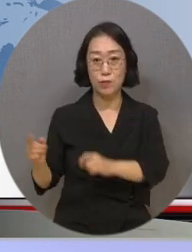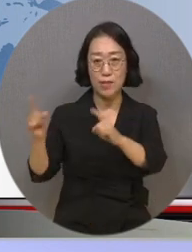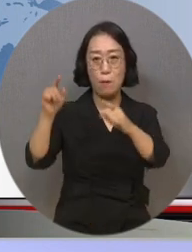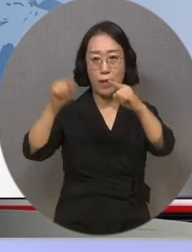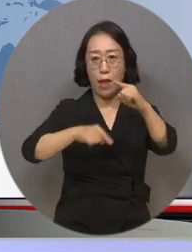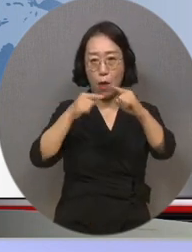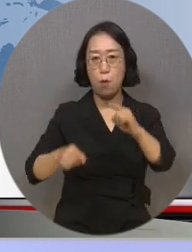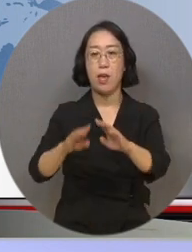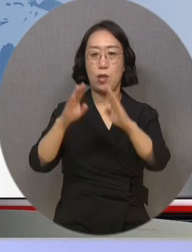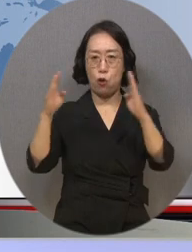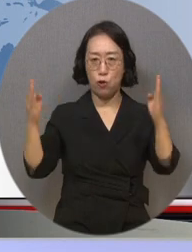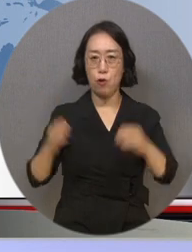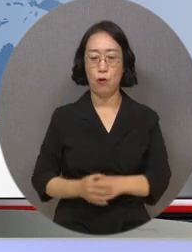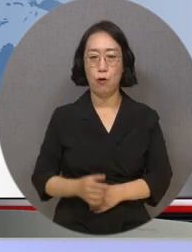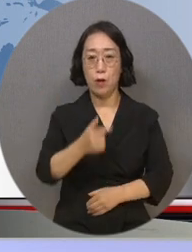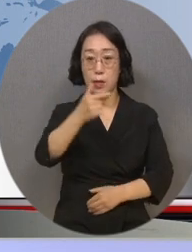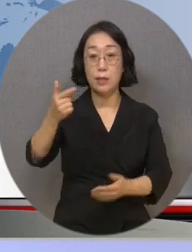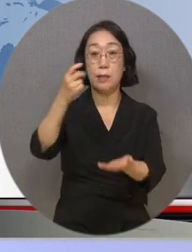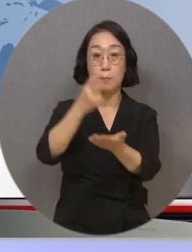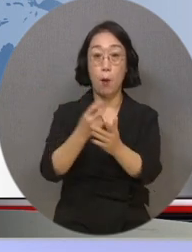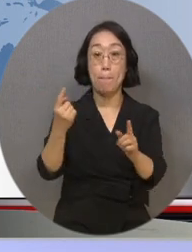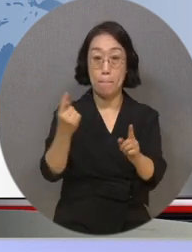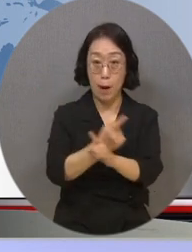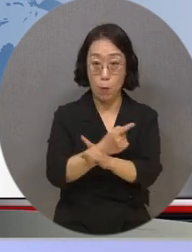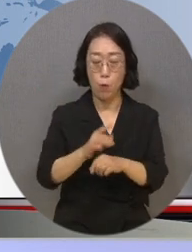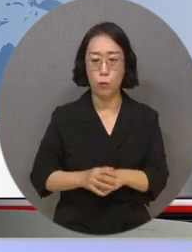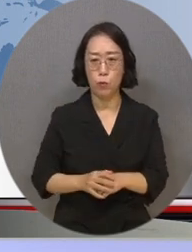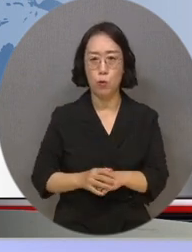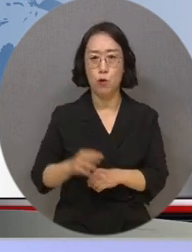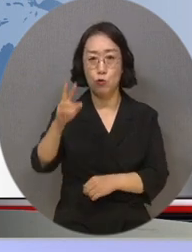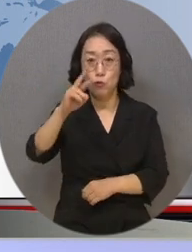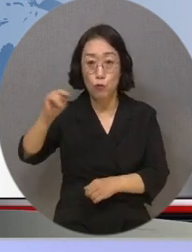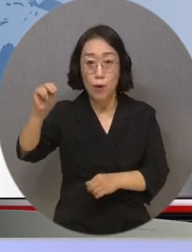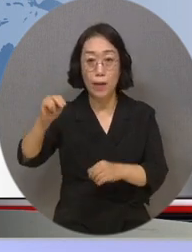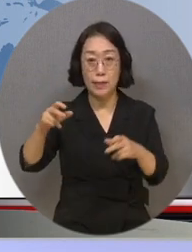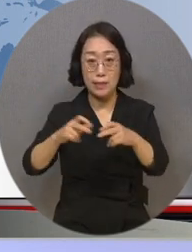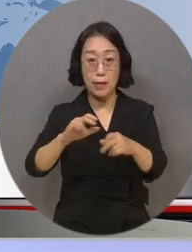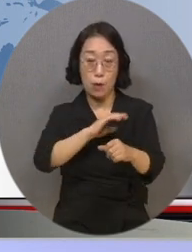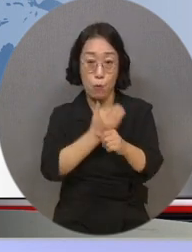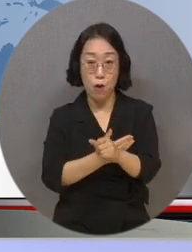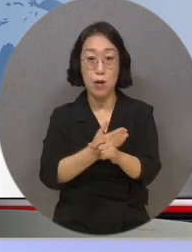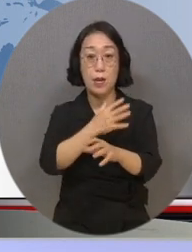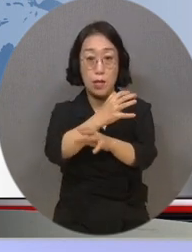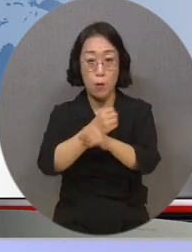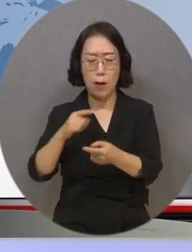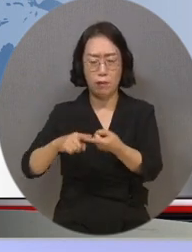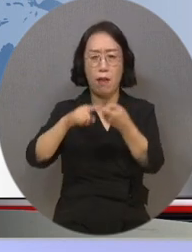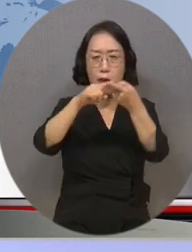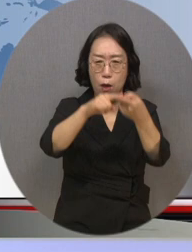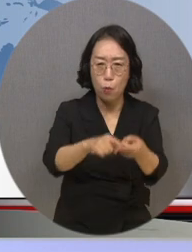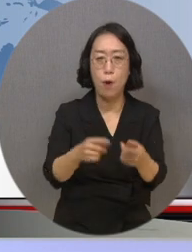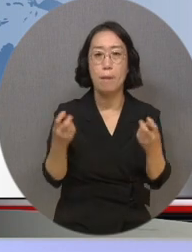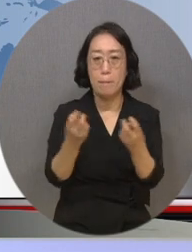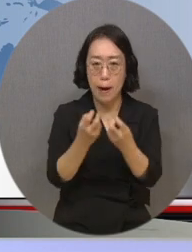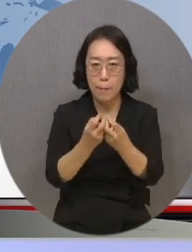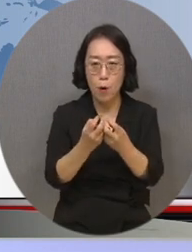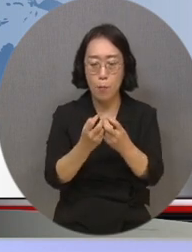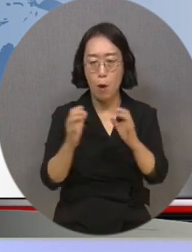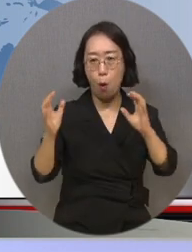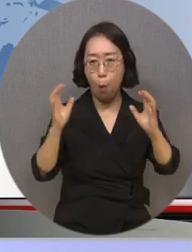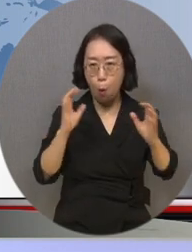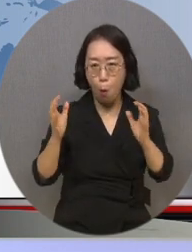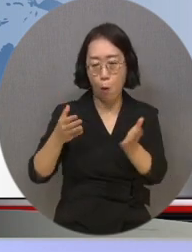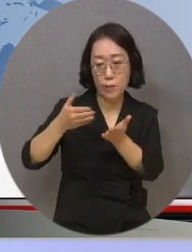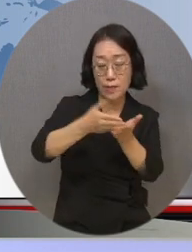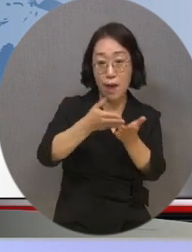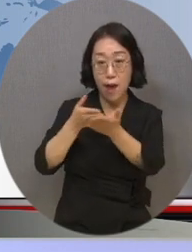열렸습니다. 헌법 개정부터 UN 장애인 권리협약 실현을 위한 국내법 개선 등 여러 정책을 제안하고